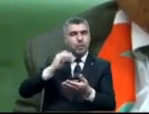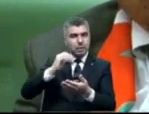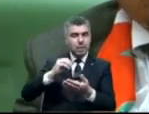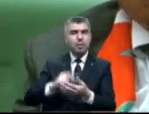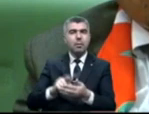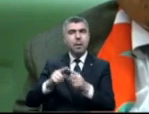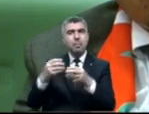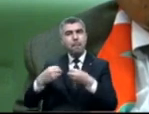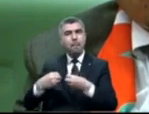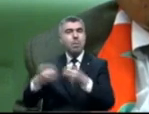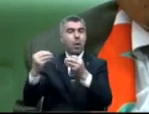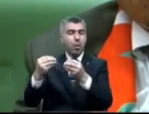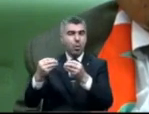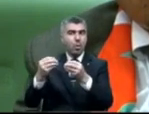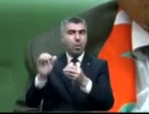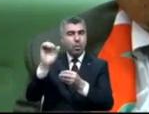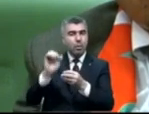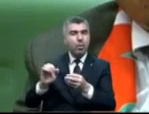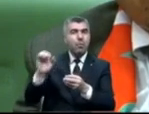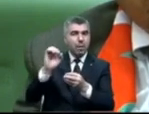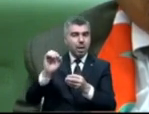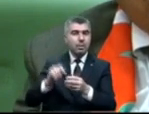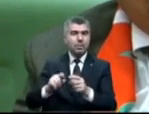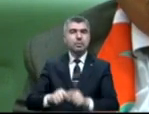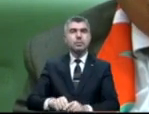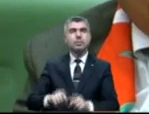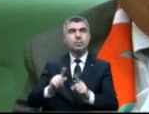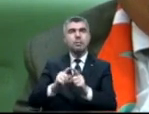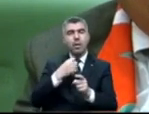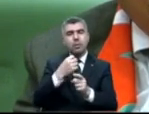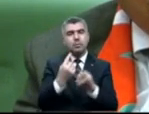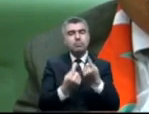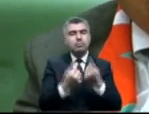خاما وكتصدره خاما. يمكننا كاع نهضروا ونوصفوا هاد العملية هادي